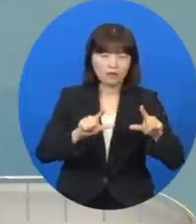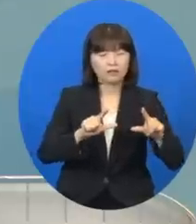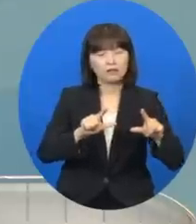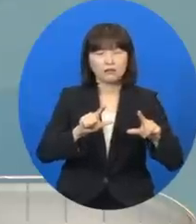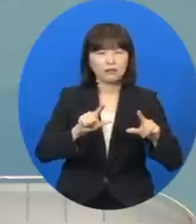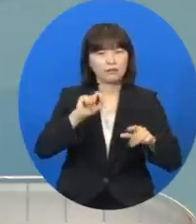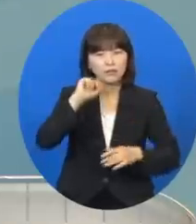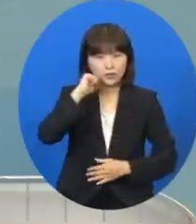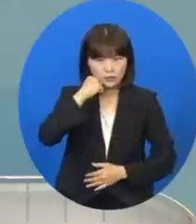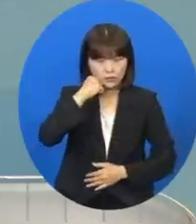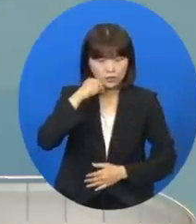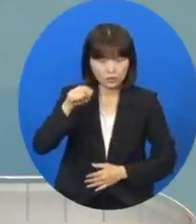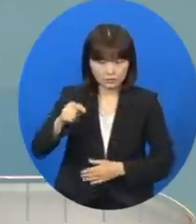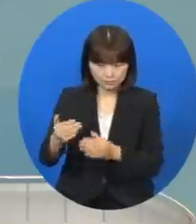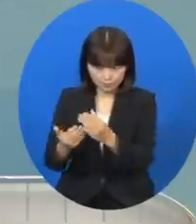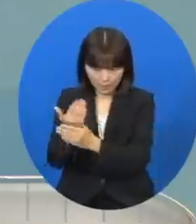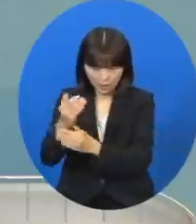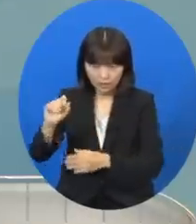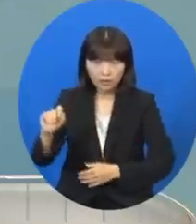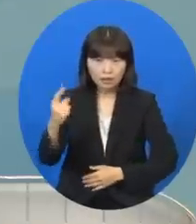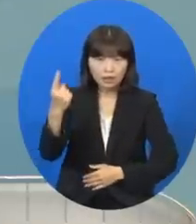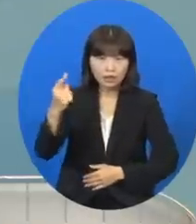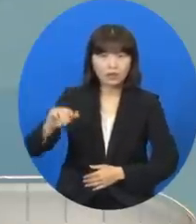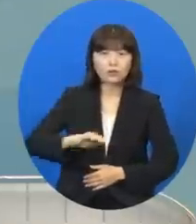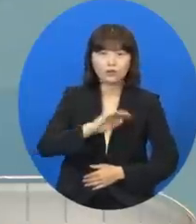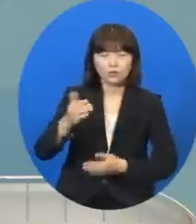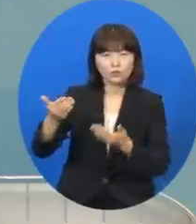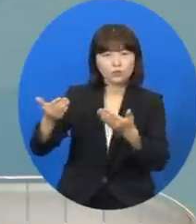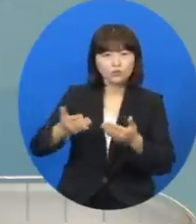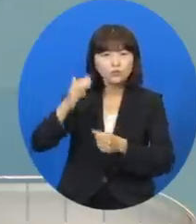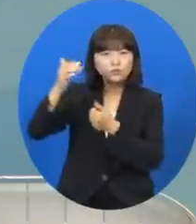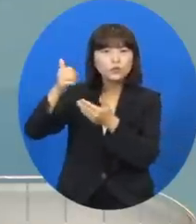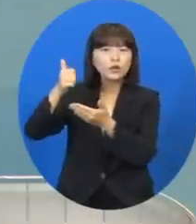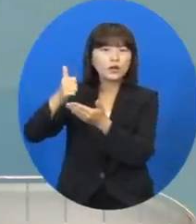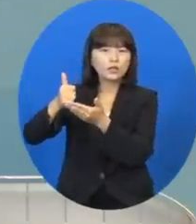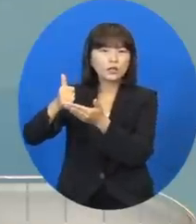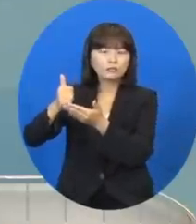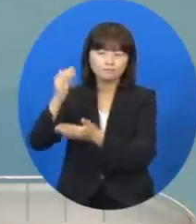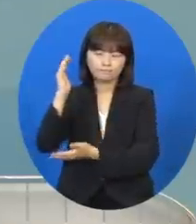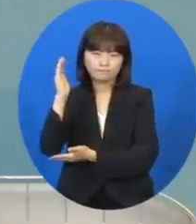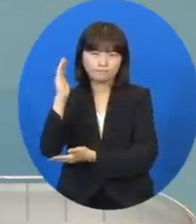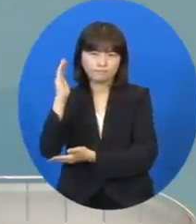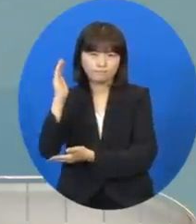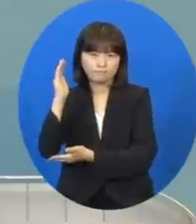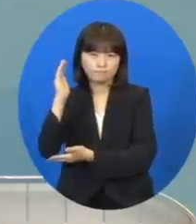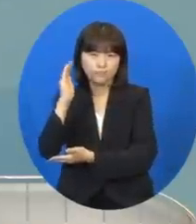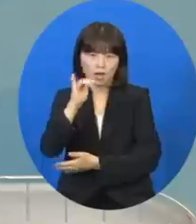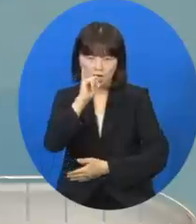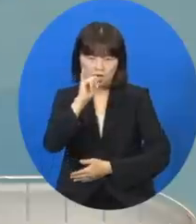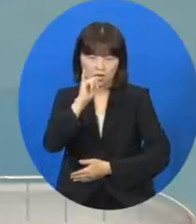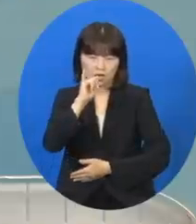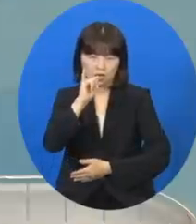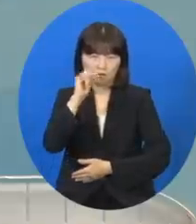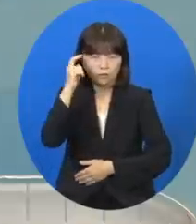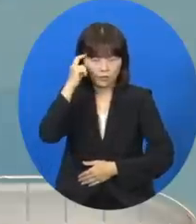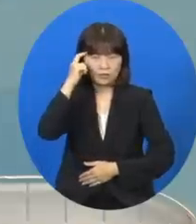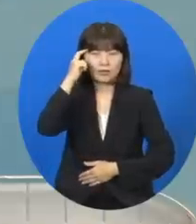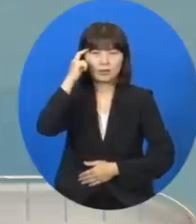그 사건으로 인하여 우리에게 주시는 하나님의 메시지가 있다고 느껴지기